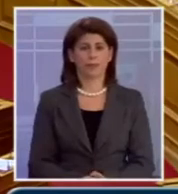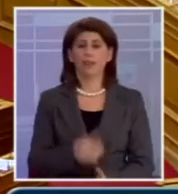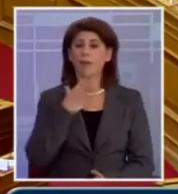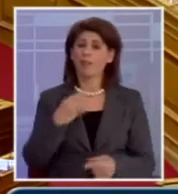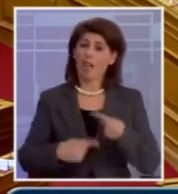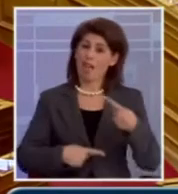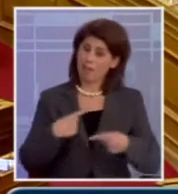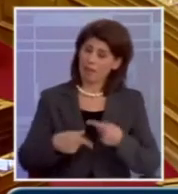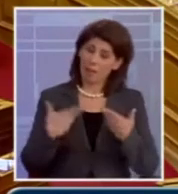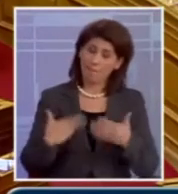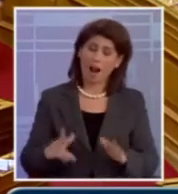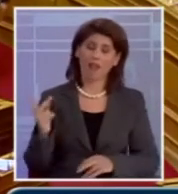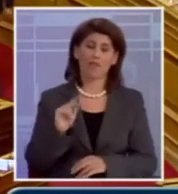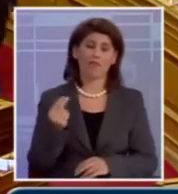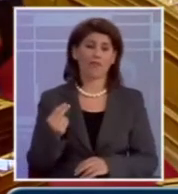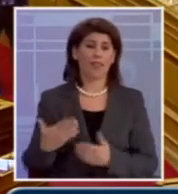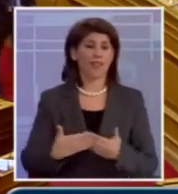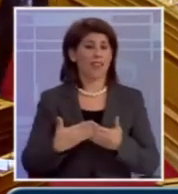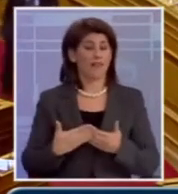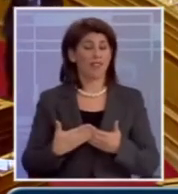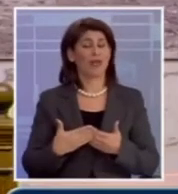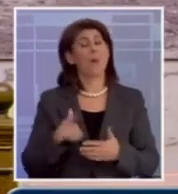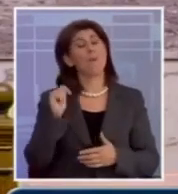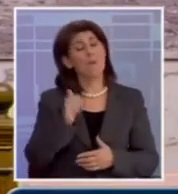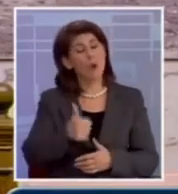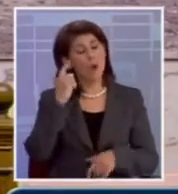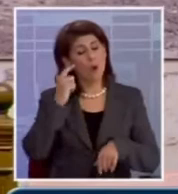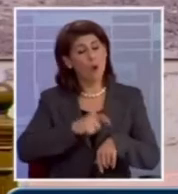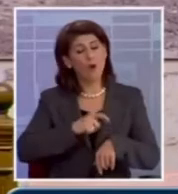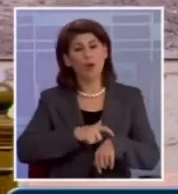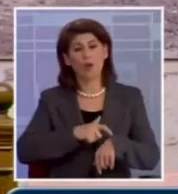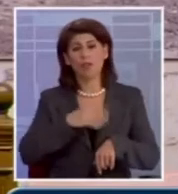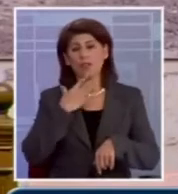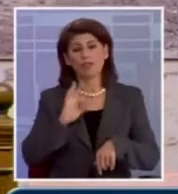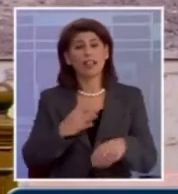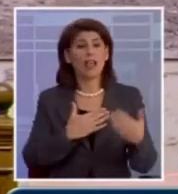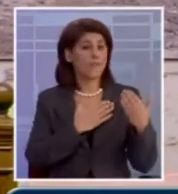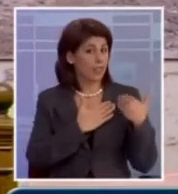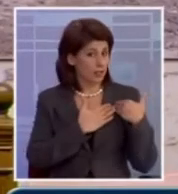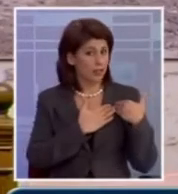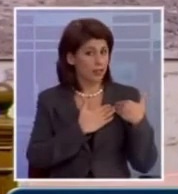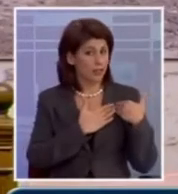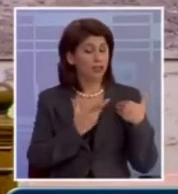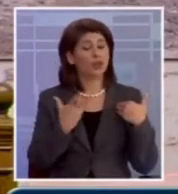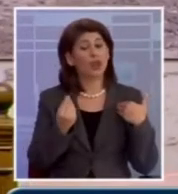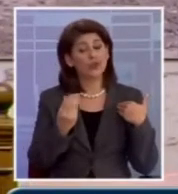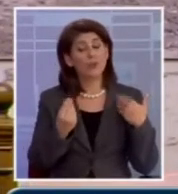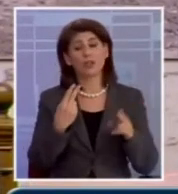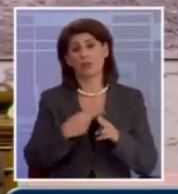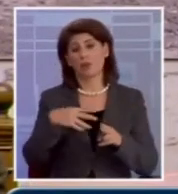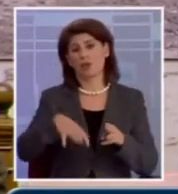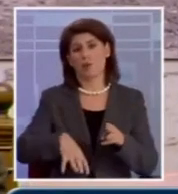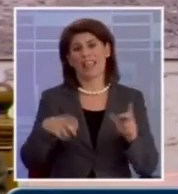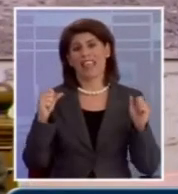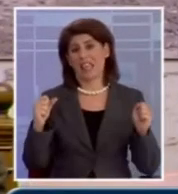Έμπειρος κοινοβουλευτικός, θα μας βοηθήσει, αυτοπεριοριζόμενος, μολονότι έχει στην ευθύνη του τον τόσο νευραλγικό